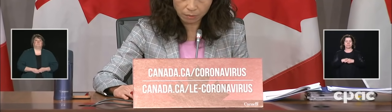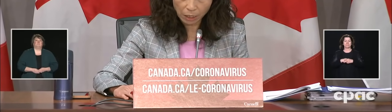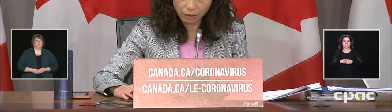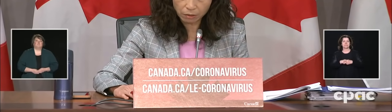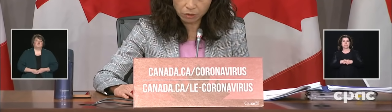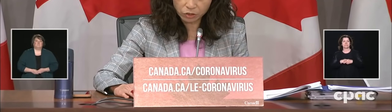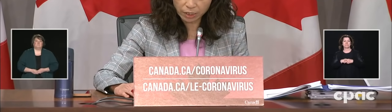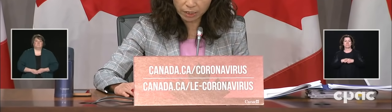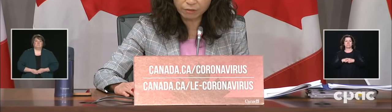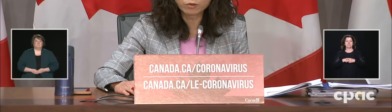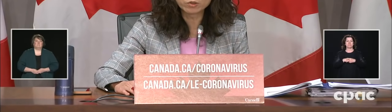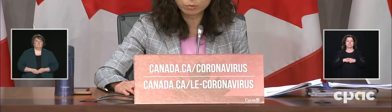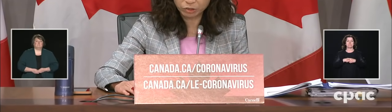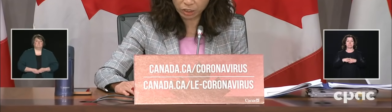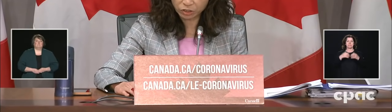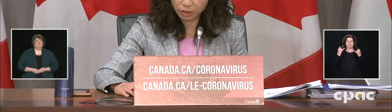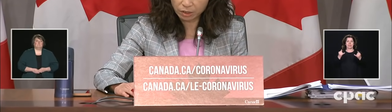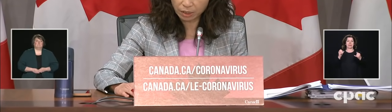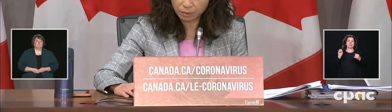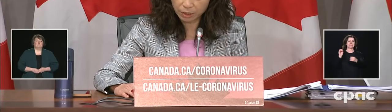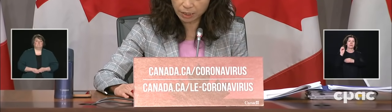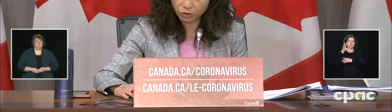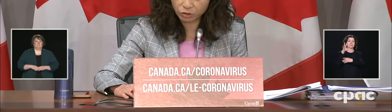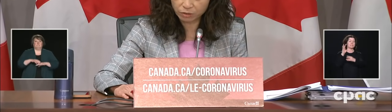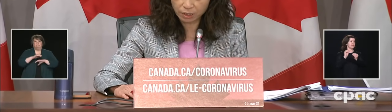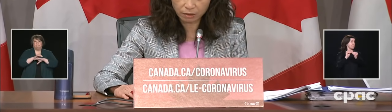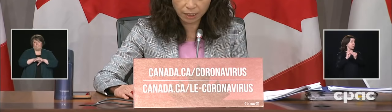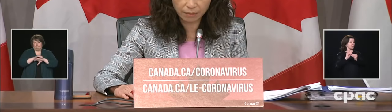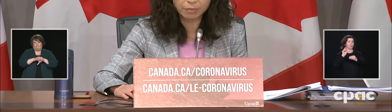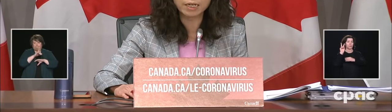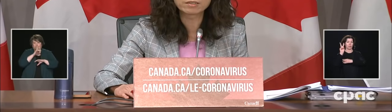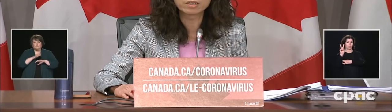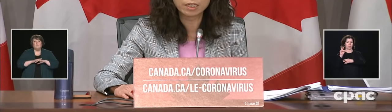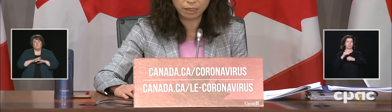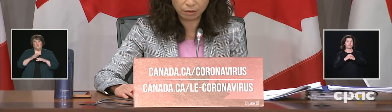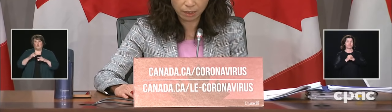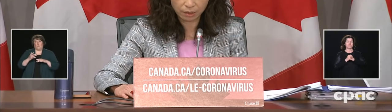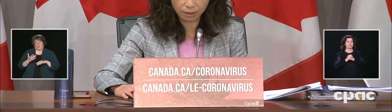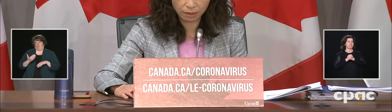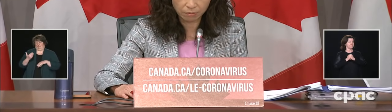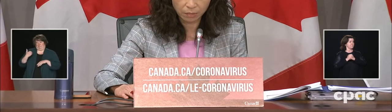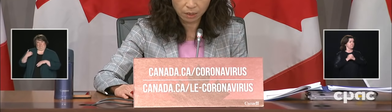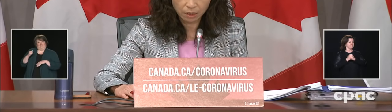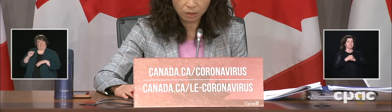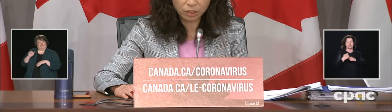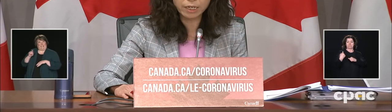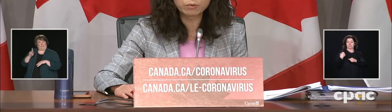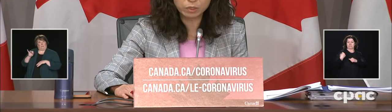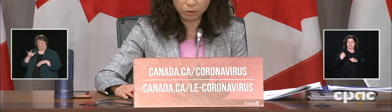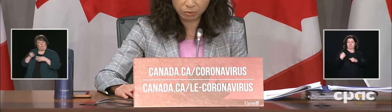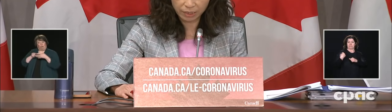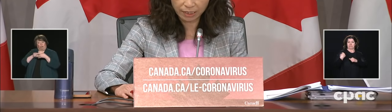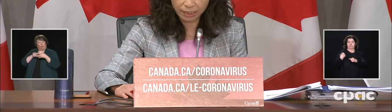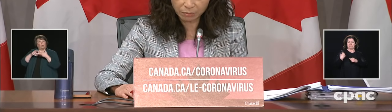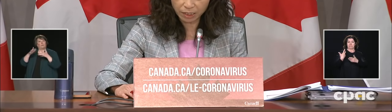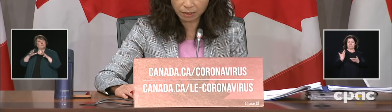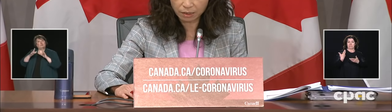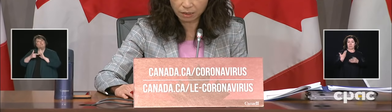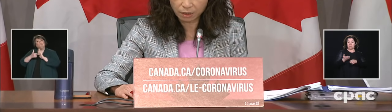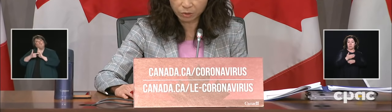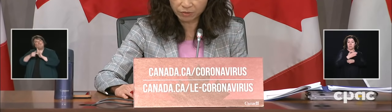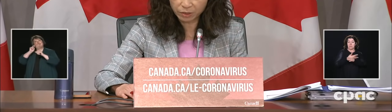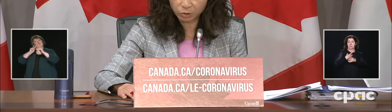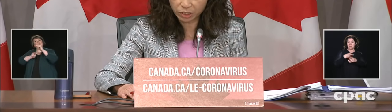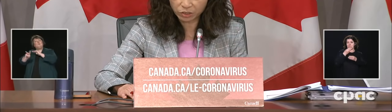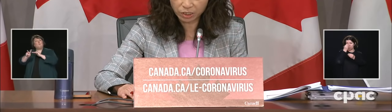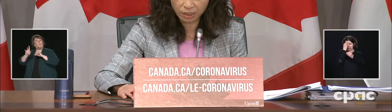Earlier this month, we shared our forward projections and the potential resulting impacts on the healthcare system. Today, we will present an update